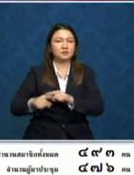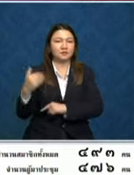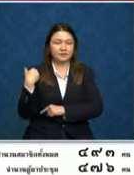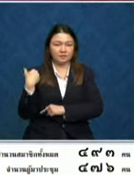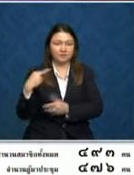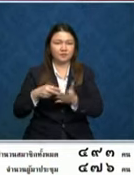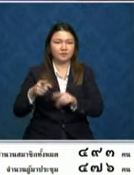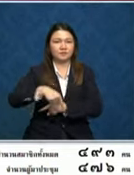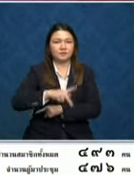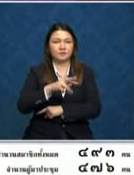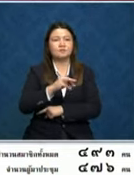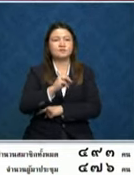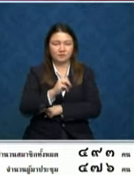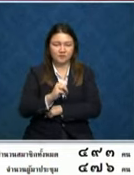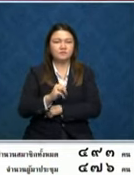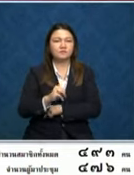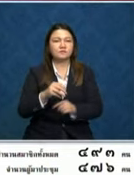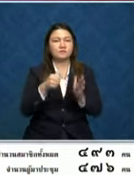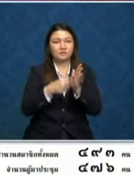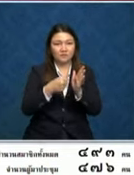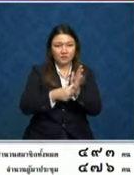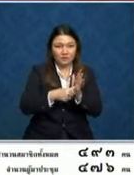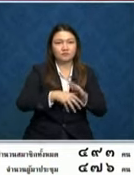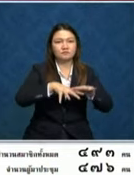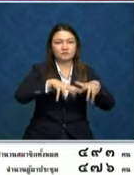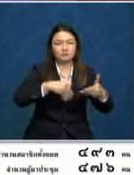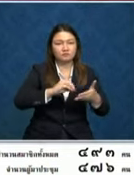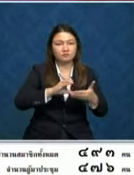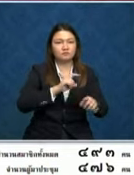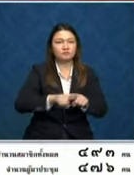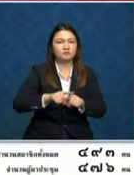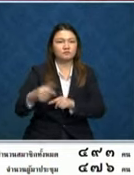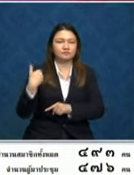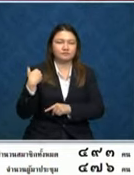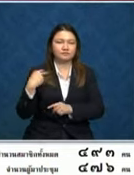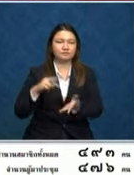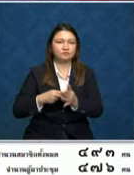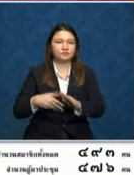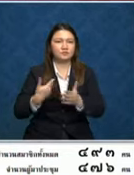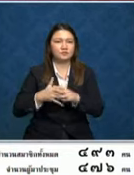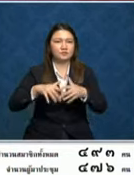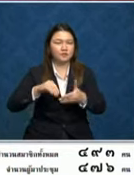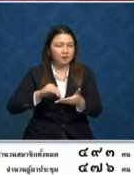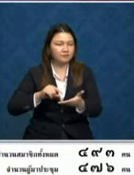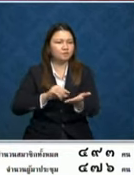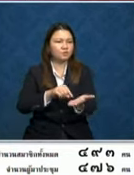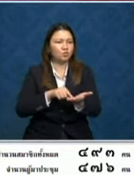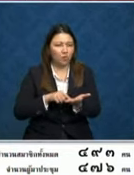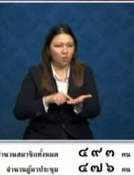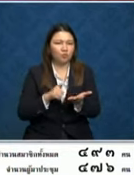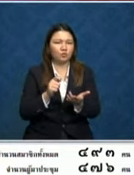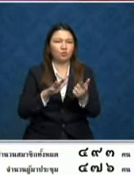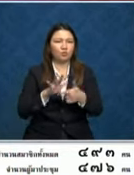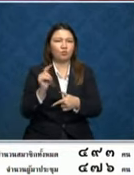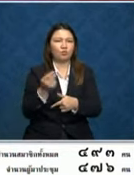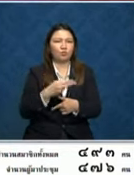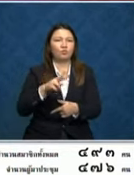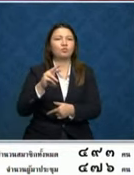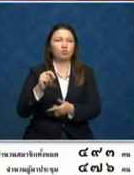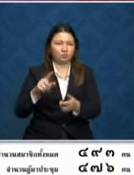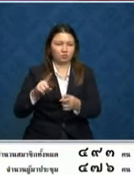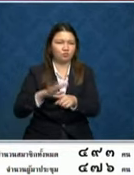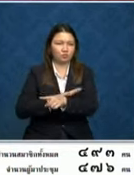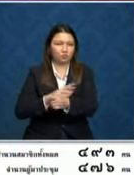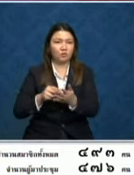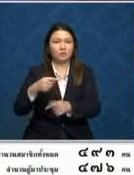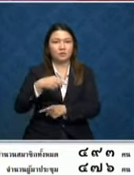รเนี่ยครับที่เกี่ยวข้องกับการจัดเก็บภาษีนะครับก็คือเรื่องของระบบการรับอุทธรประเมินภาษีอากรนะครับซึ่งทำคำขอมา